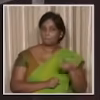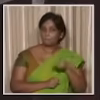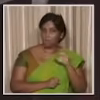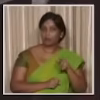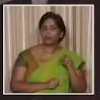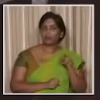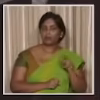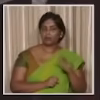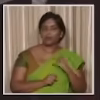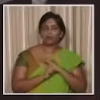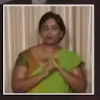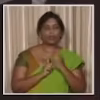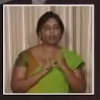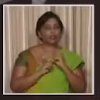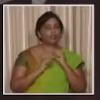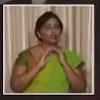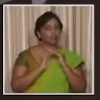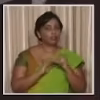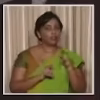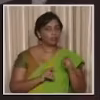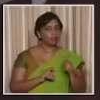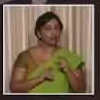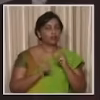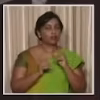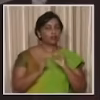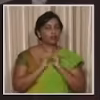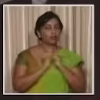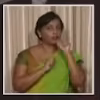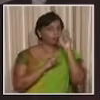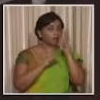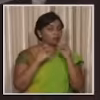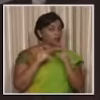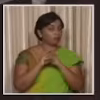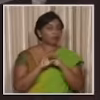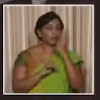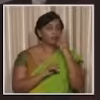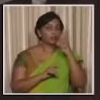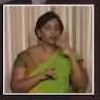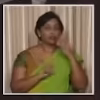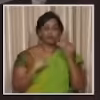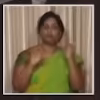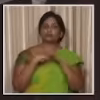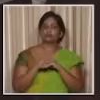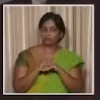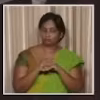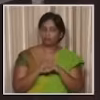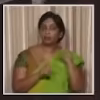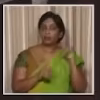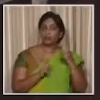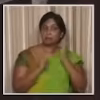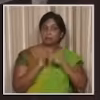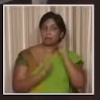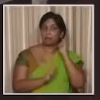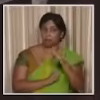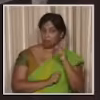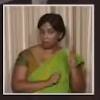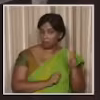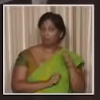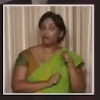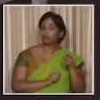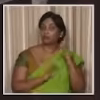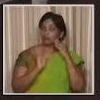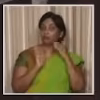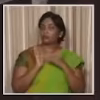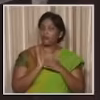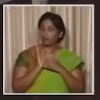kiyala. Sanskrutika Departamentuwata sewaka kaadara ekek nathuwa Ekda stusia kargeda tino, eada padike wala tino, me